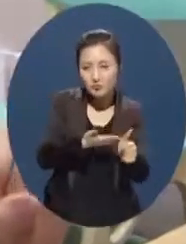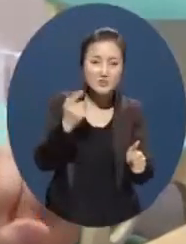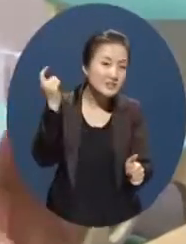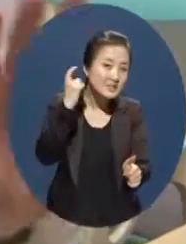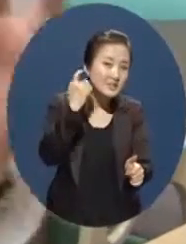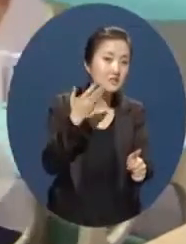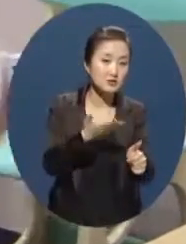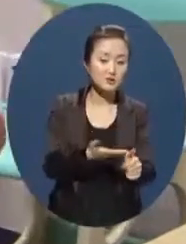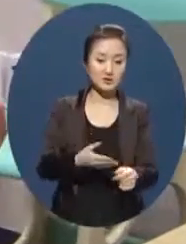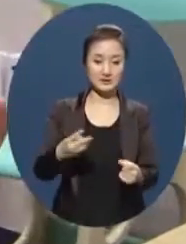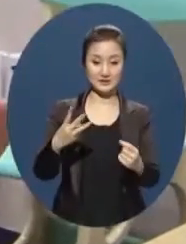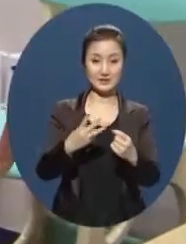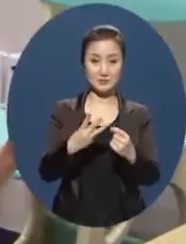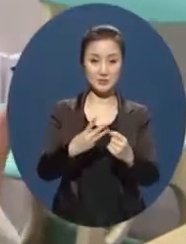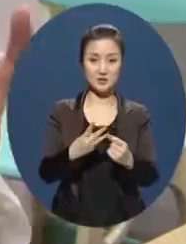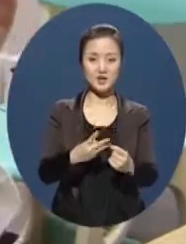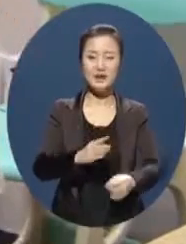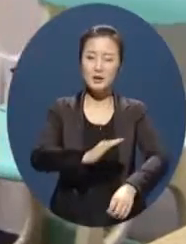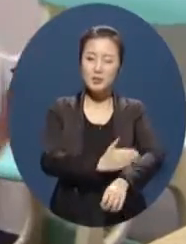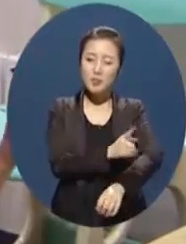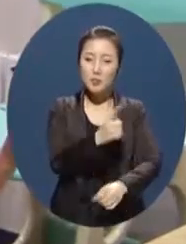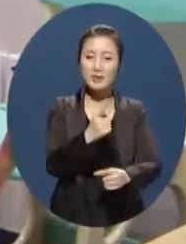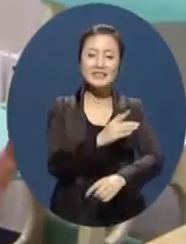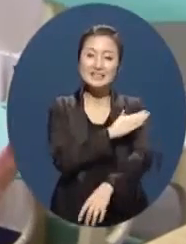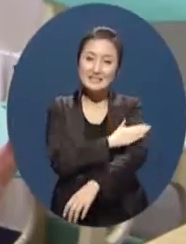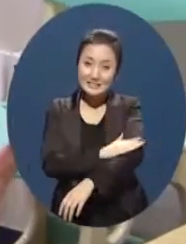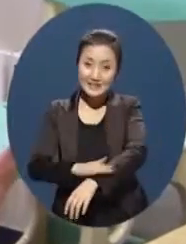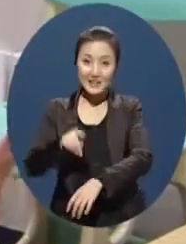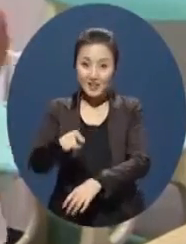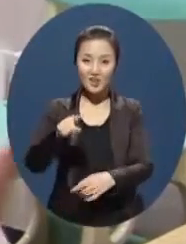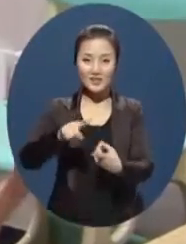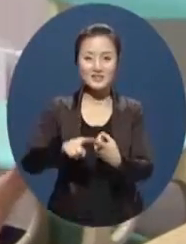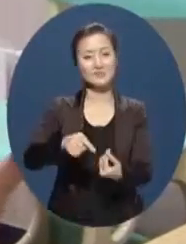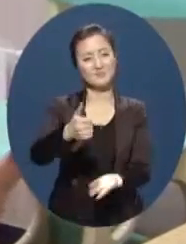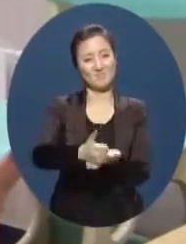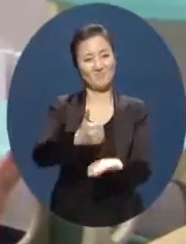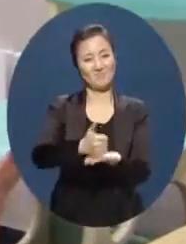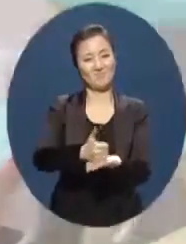못하는 것보다는 잘하는 것에 조금 더 초점을 맞춰서 표현해주시기.